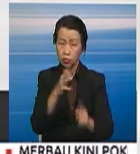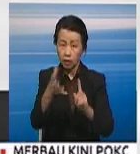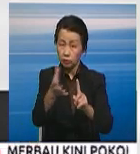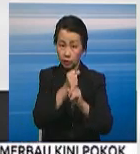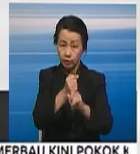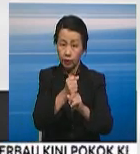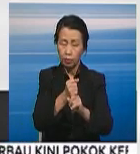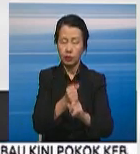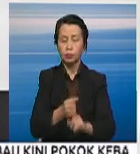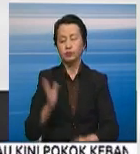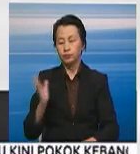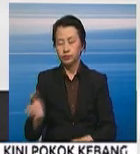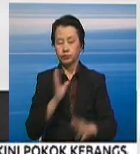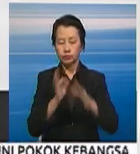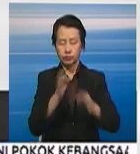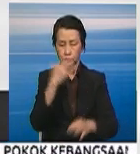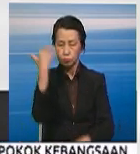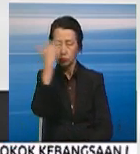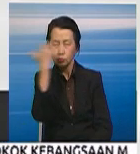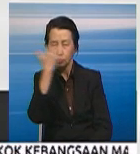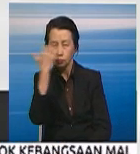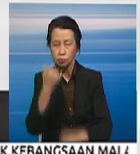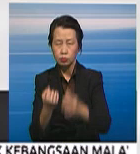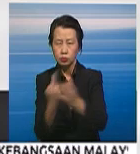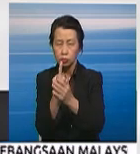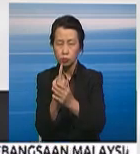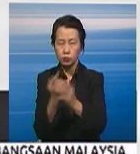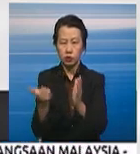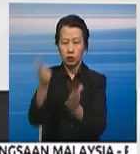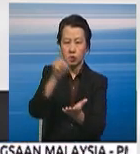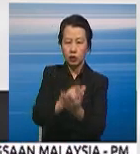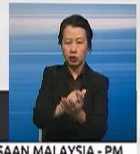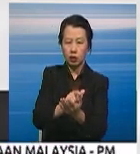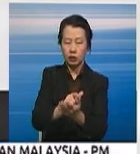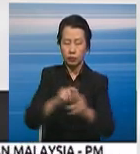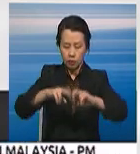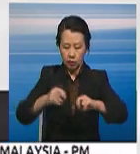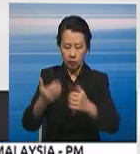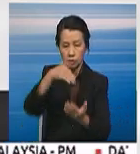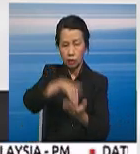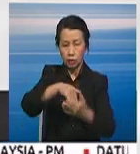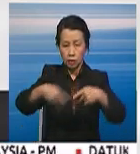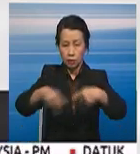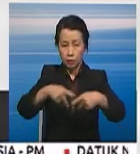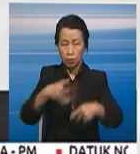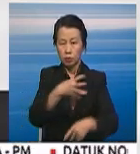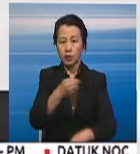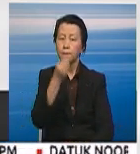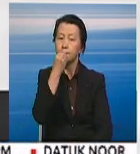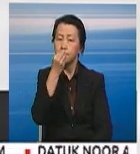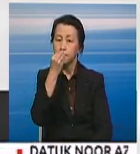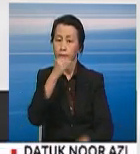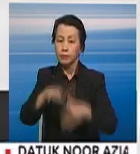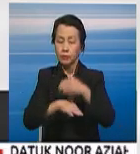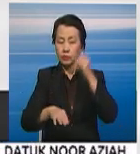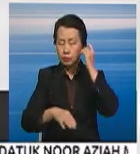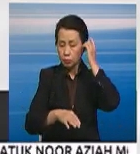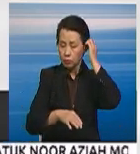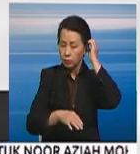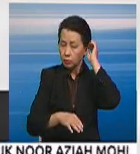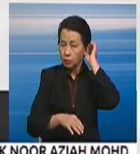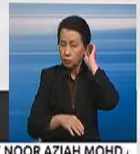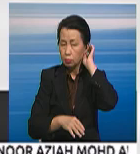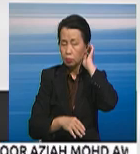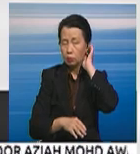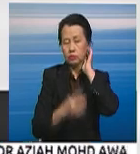dicapai. Beliau menjelaskan kekeliruan dibangkitkan berhubung laporan kajian semula pasaran sektor makanan di bawah Akta Persaingan